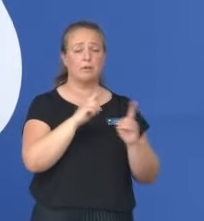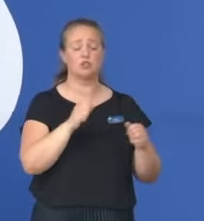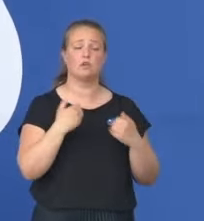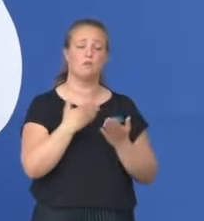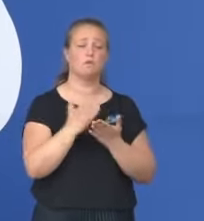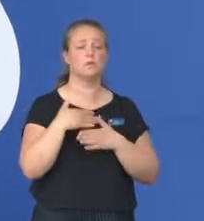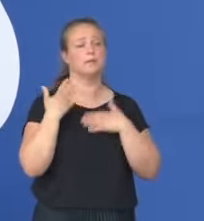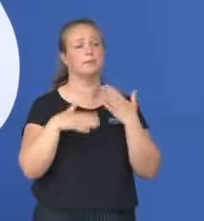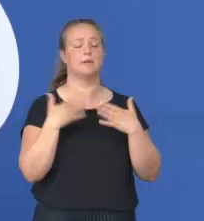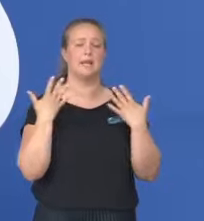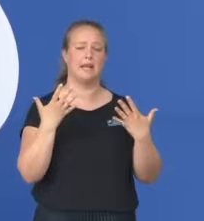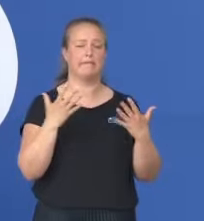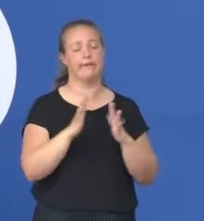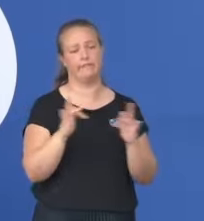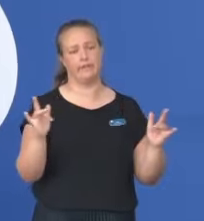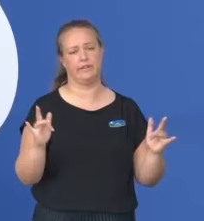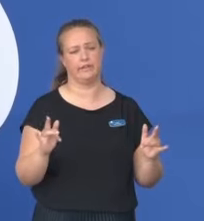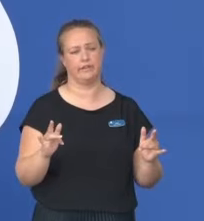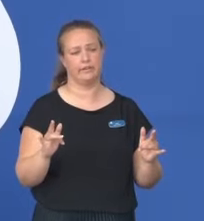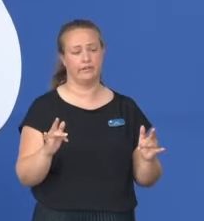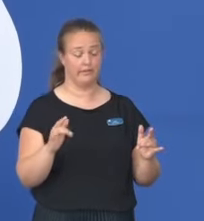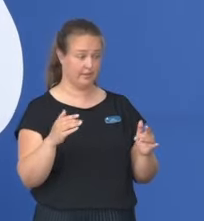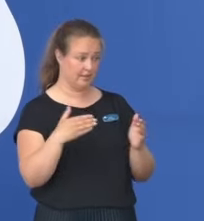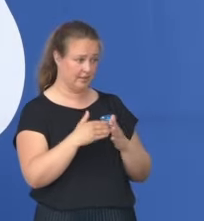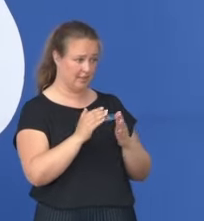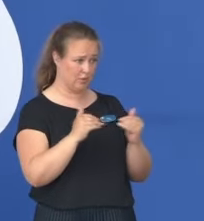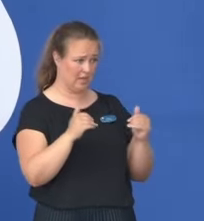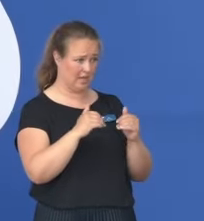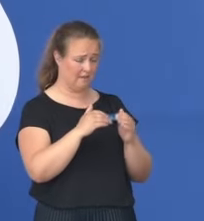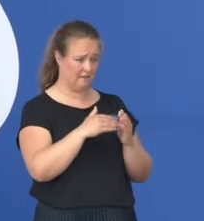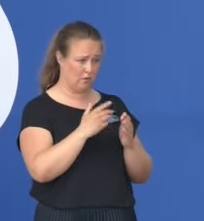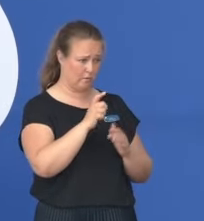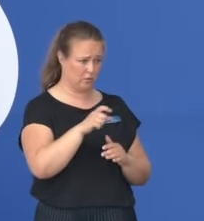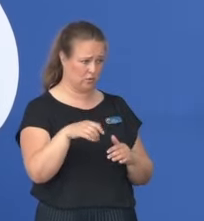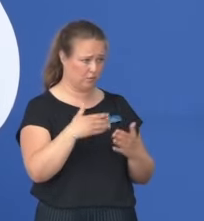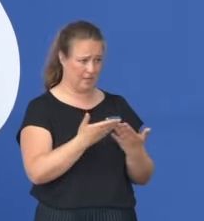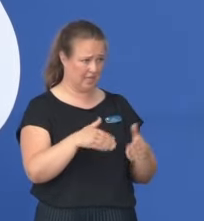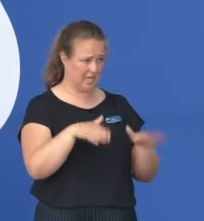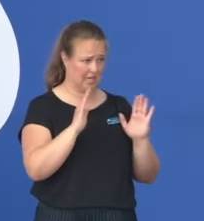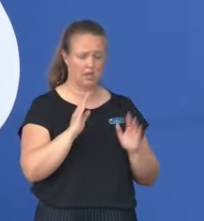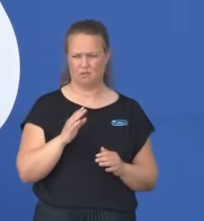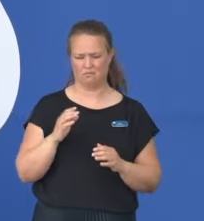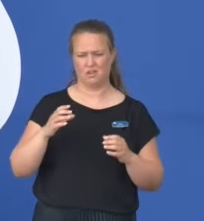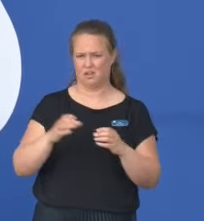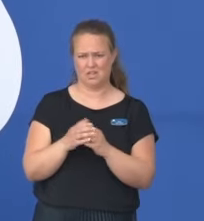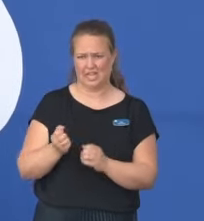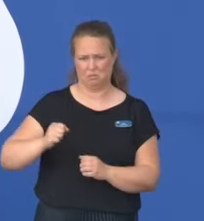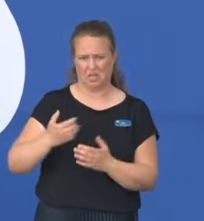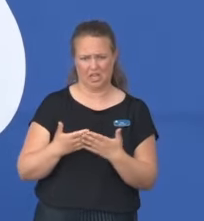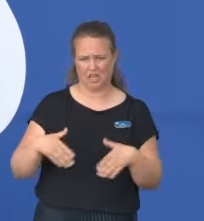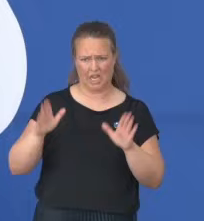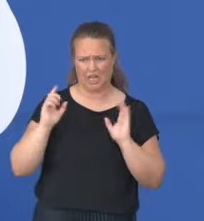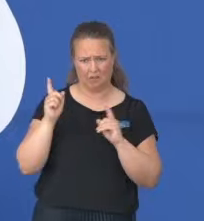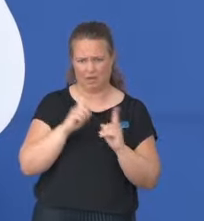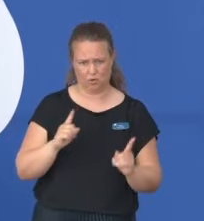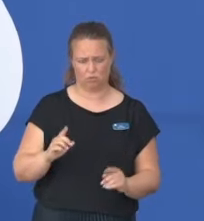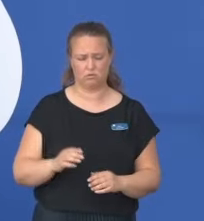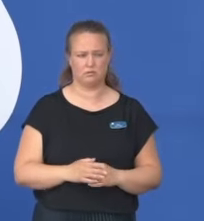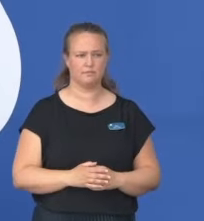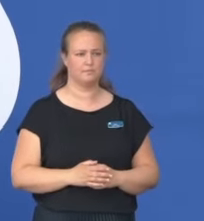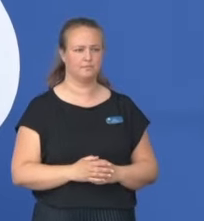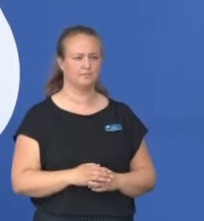frihet. Till skillnad från de som inte är hederliga, tänker du? Eller ja, men gängkriminella är inga hederliga människor. My Kårlycke, du ville ha en replik på